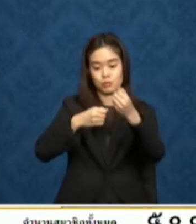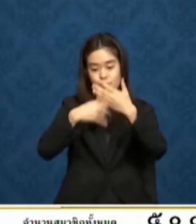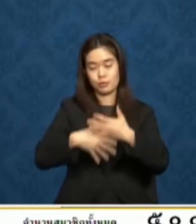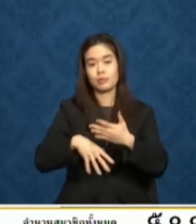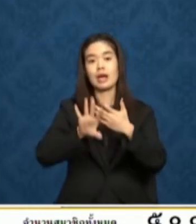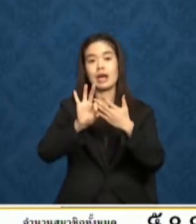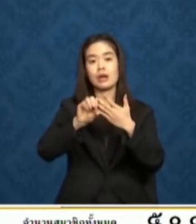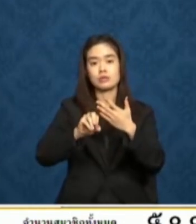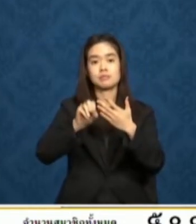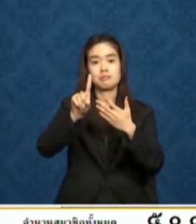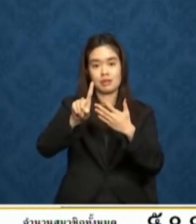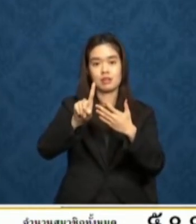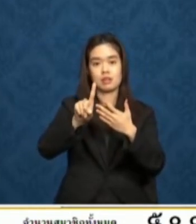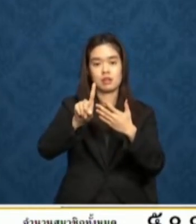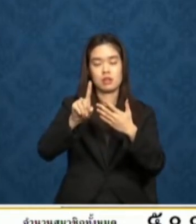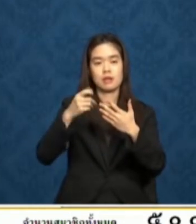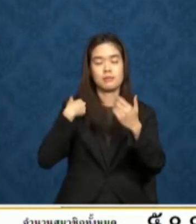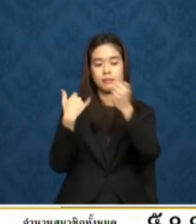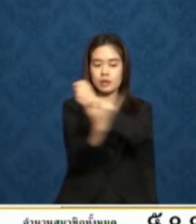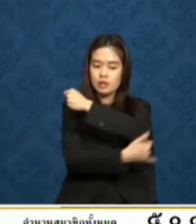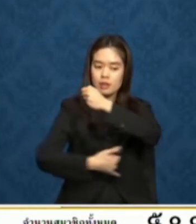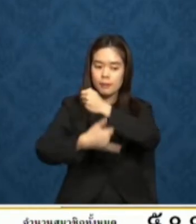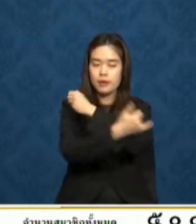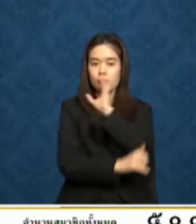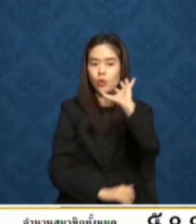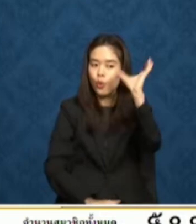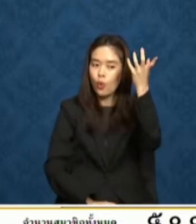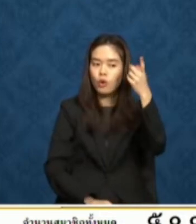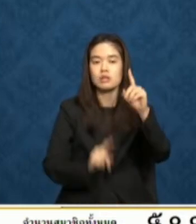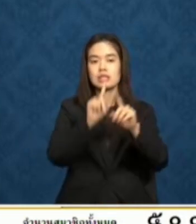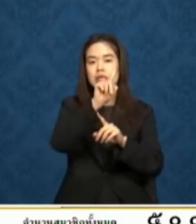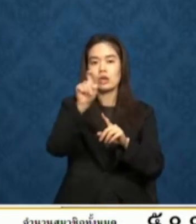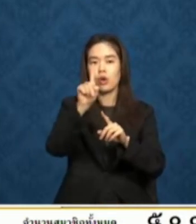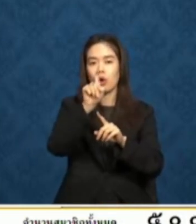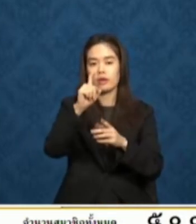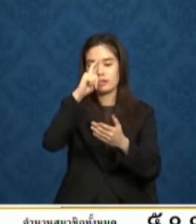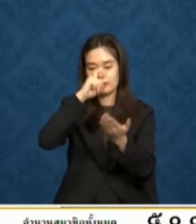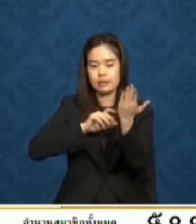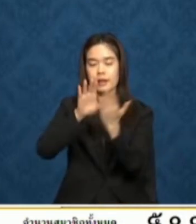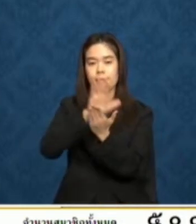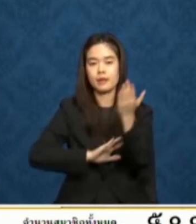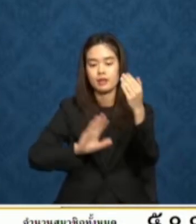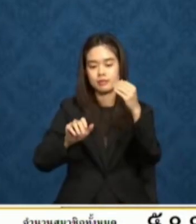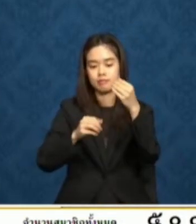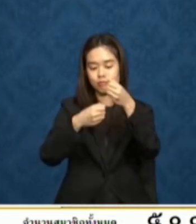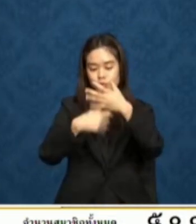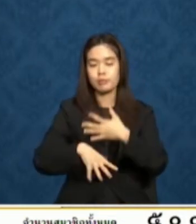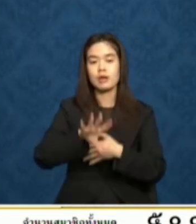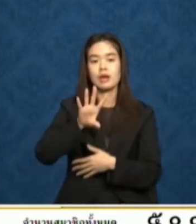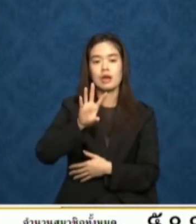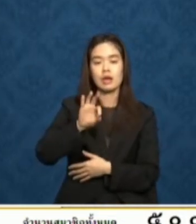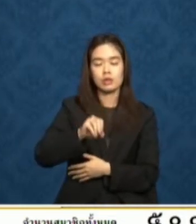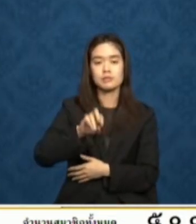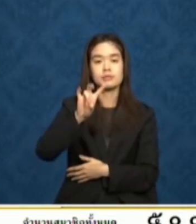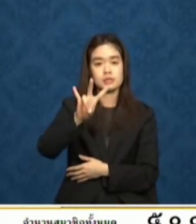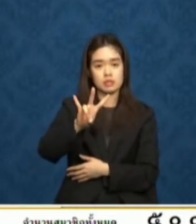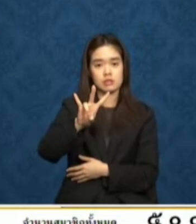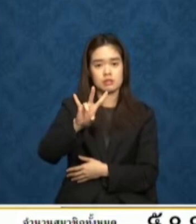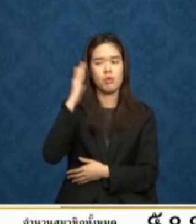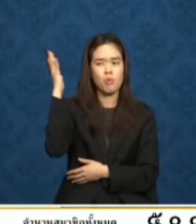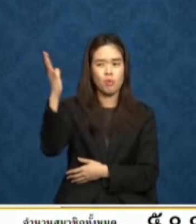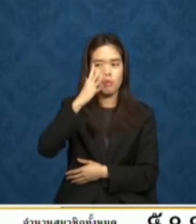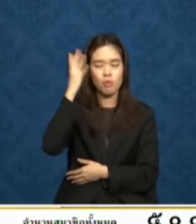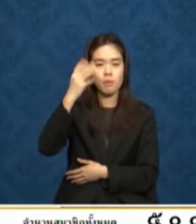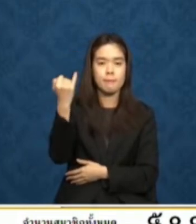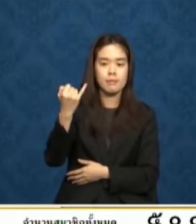91 จาก 180 ประเทศทั่วโลกนะครับคุณภาพสิ่ไลอมขเราลดลงหายๆ้านนะครับไมวจะเป